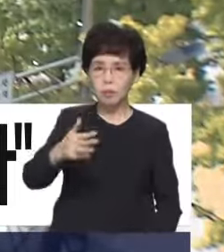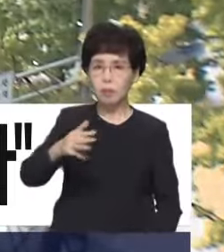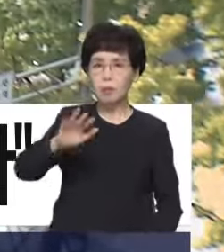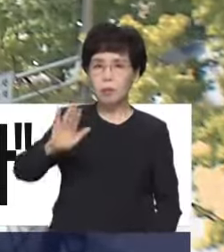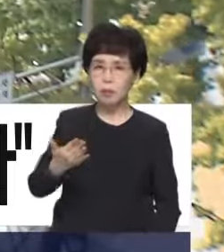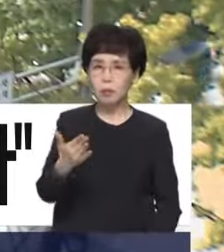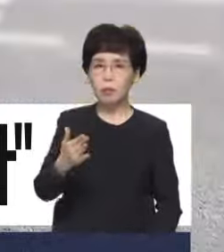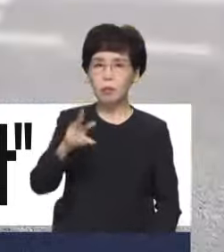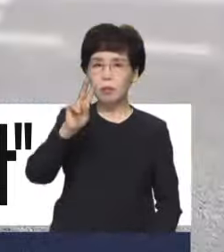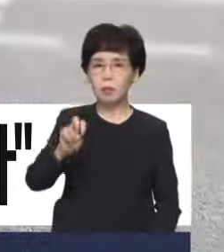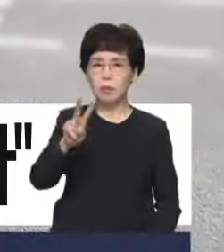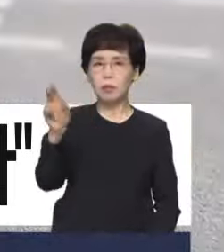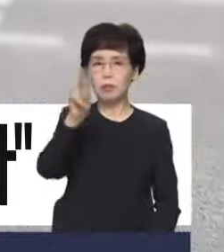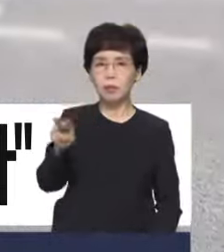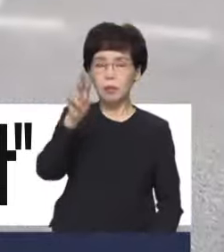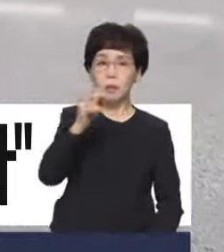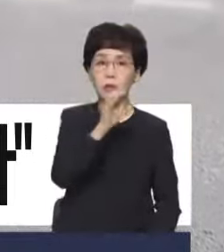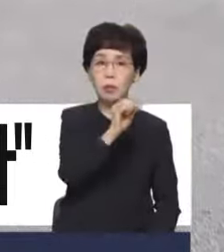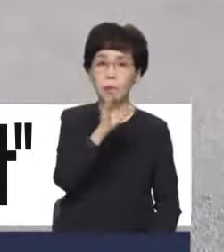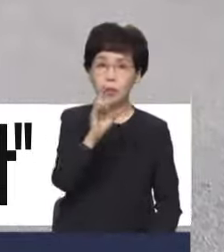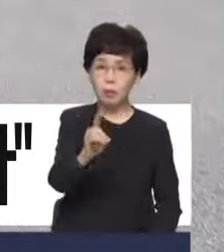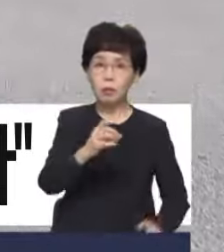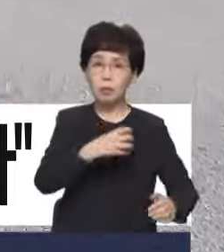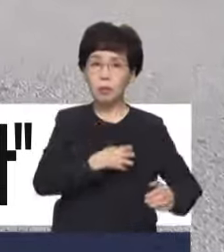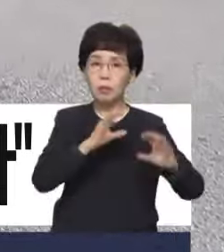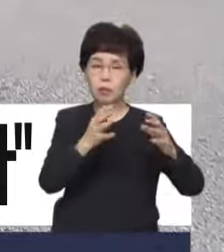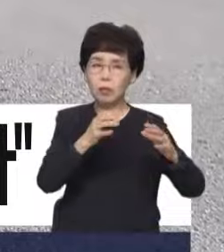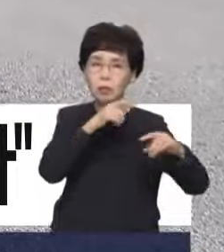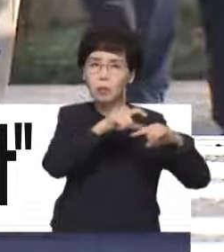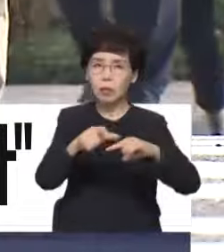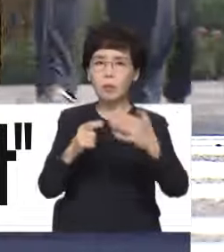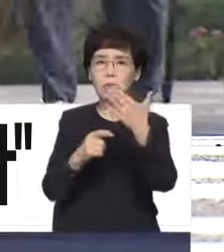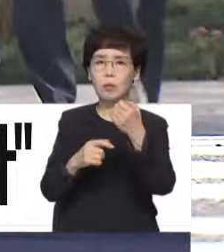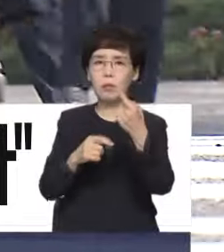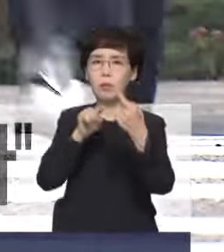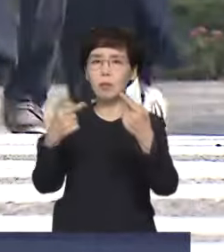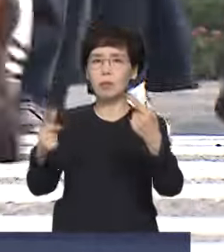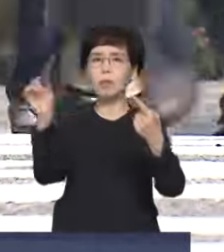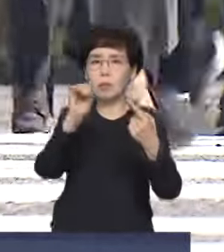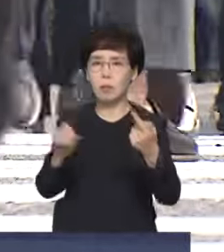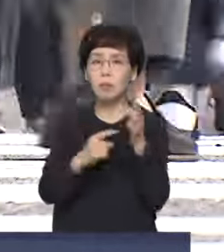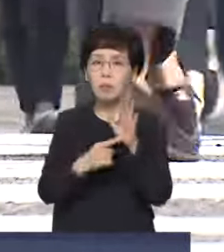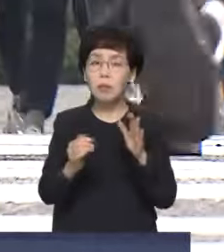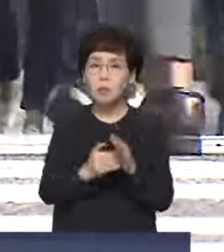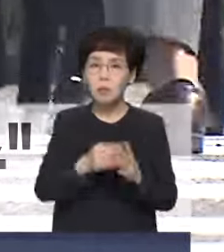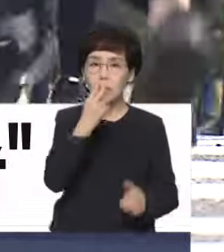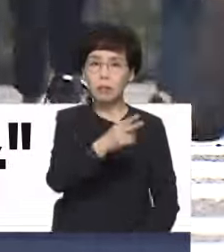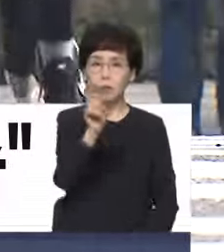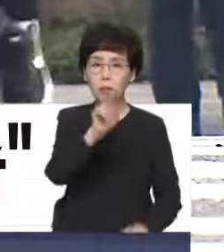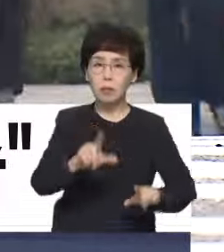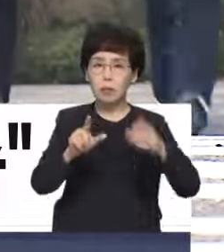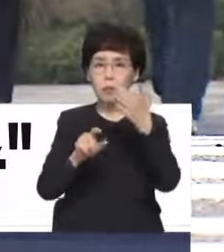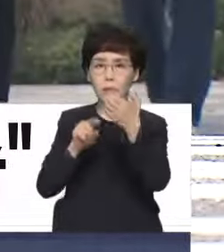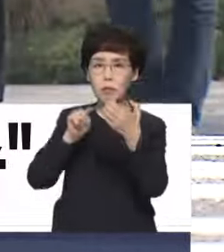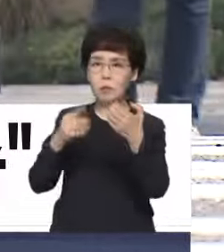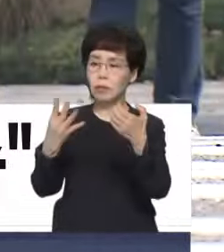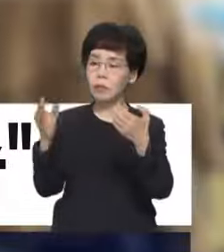4892 2달러 oec 회원국 평균의 91.6% 기록했습니다 2020년